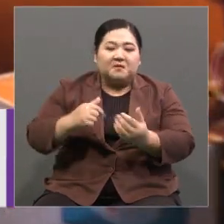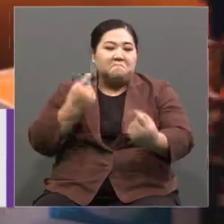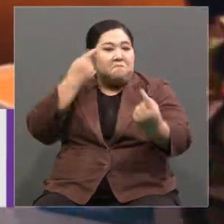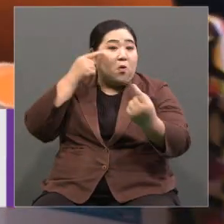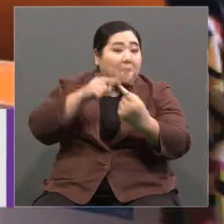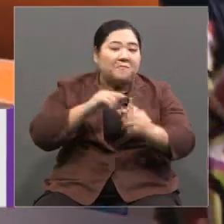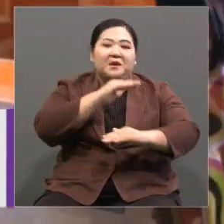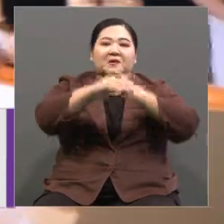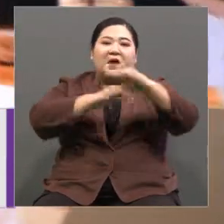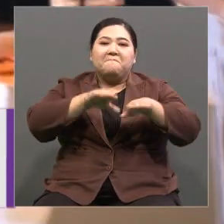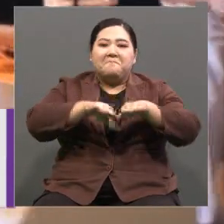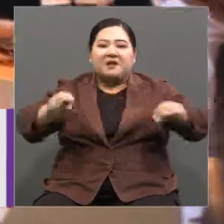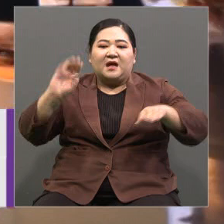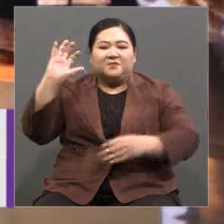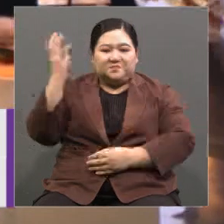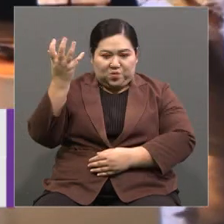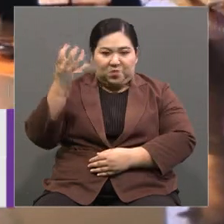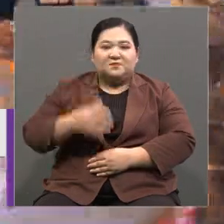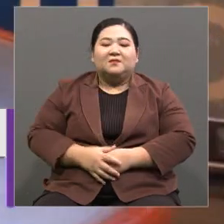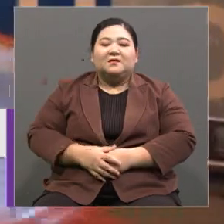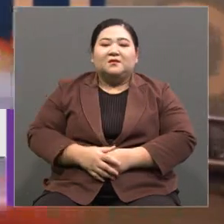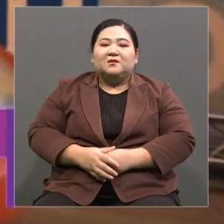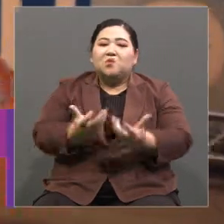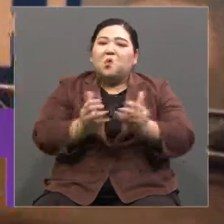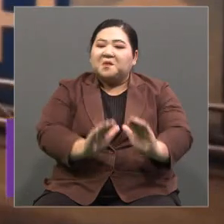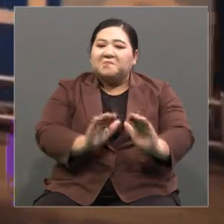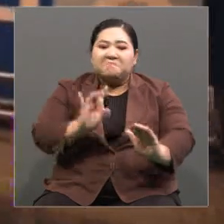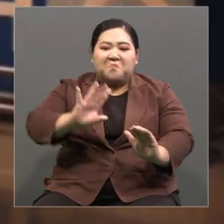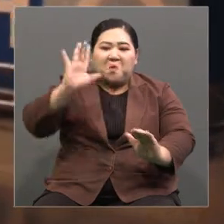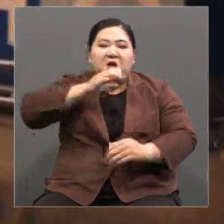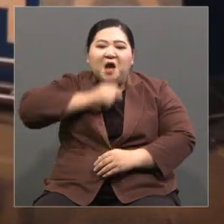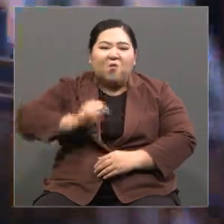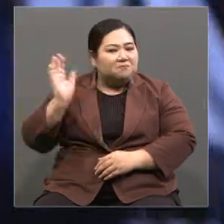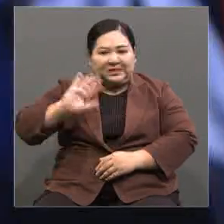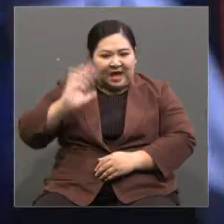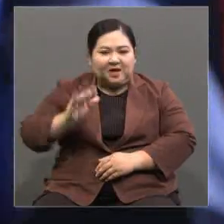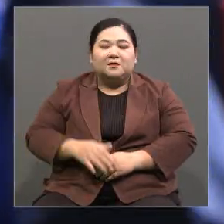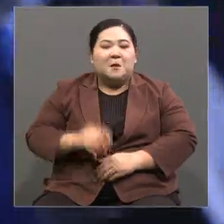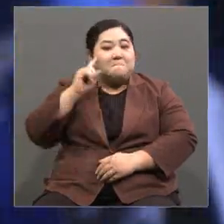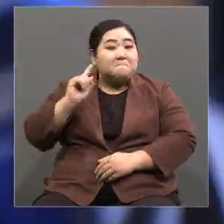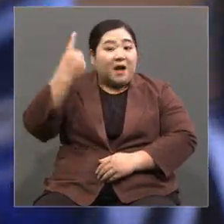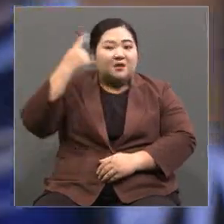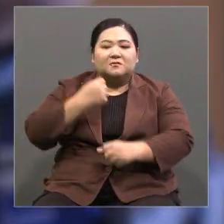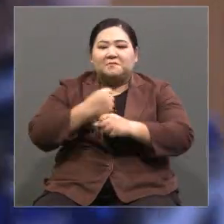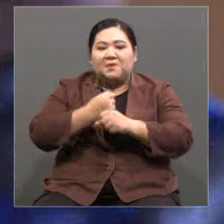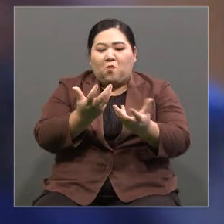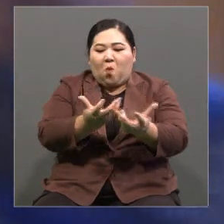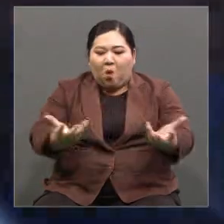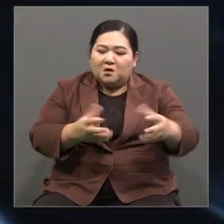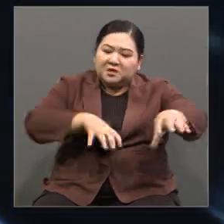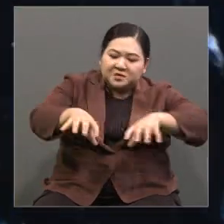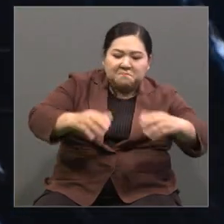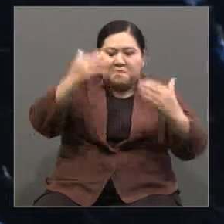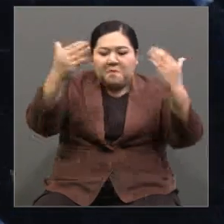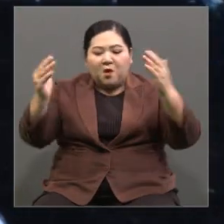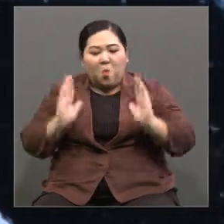มาตรฐานสากลซึ่งไม่เป็นเพียงพิพิธภัณฑ์หรือว่าสถานที่เก็บของเก่าเท่านั้นนะคะแต่ว่าจะต้องเป็นสถานที่ที่สร้างความภาคภูมิ